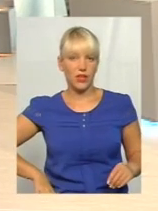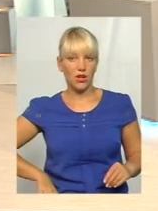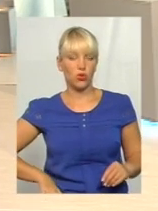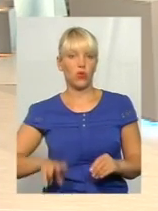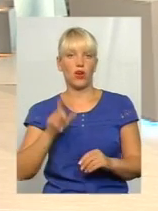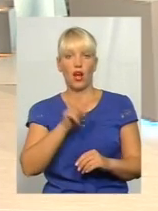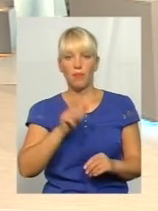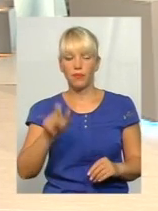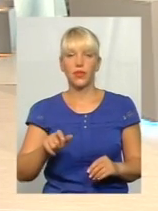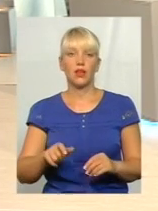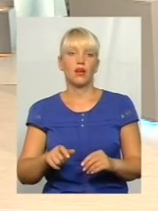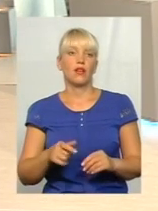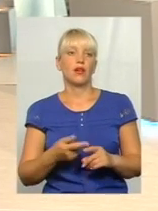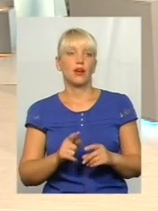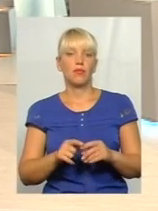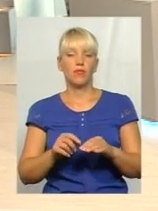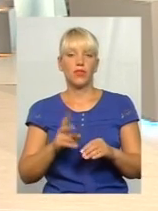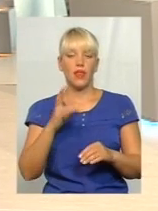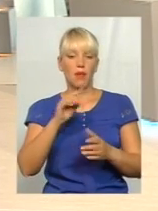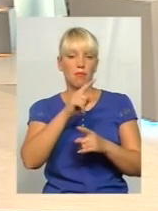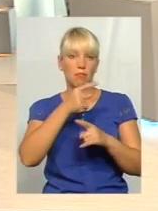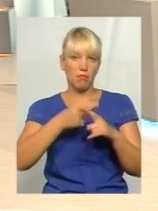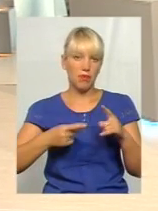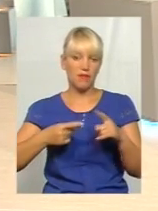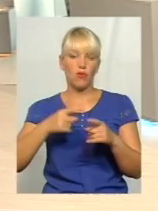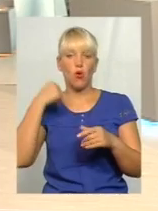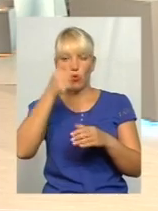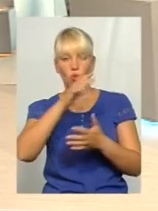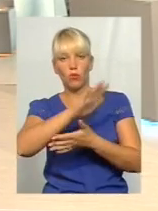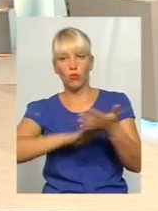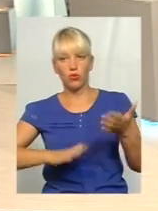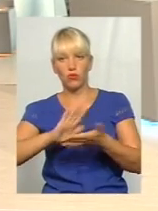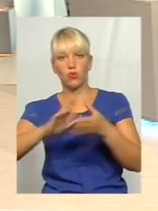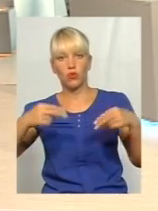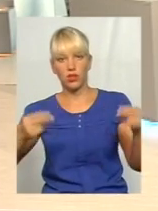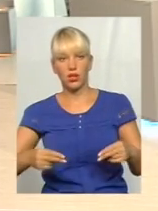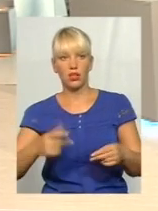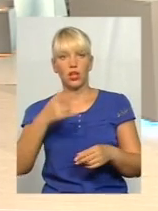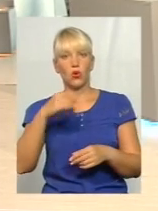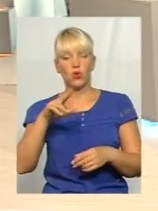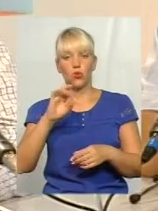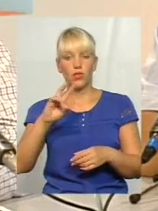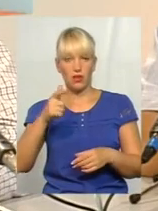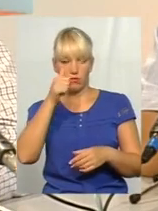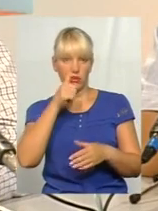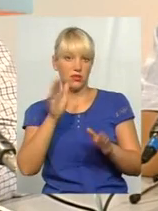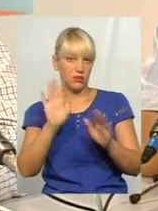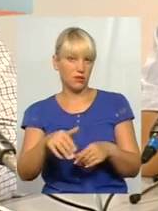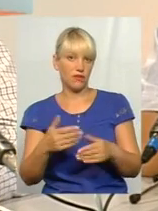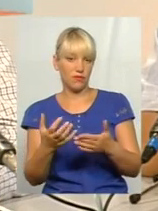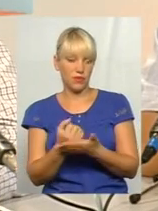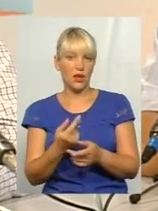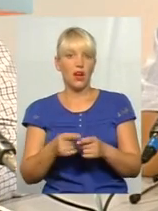директорам пролонгуємо на півроку контракт вийдемо на грудень Місяць чому викладачі Хмельницького національного